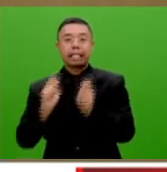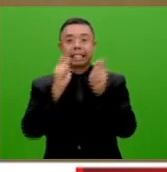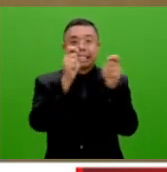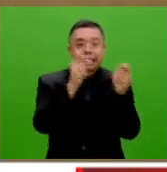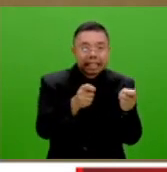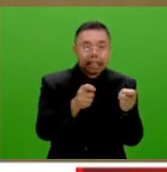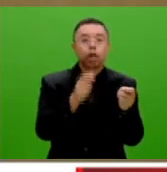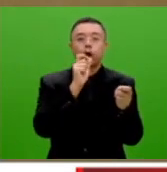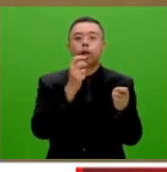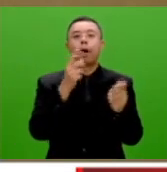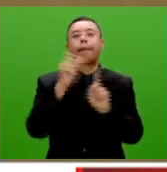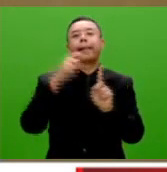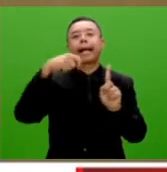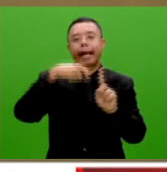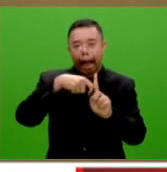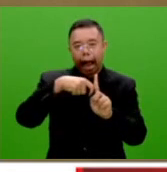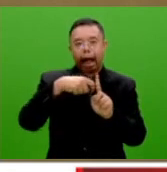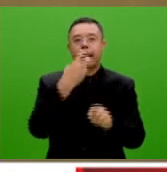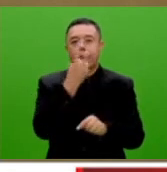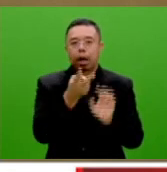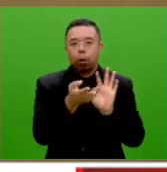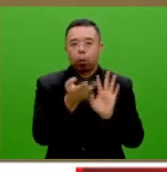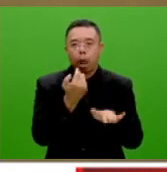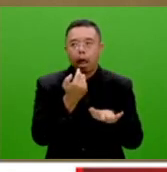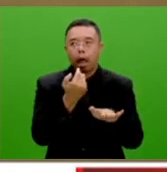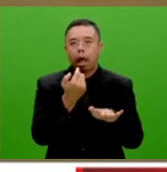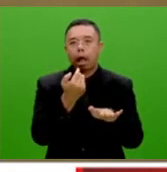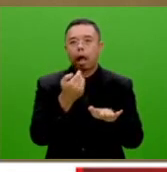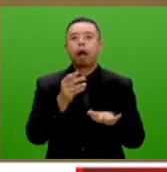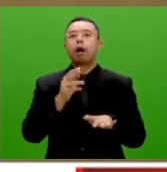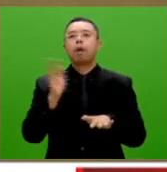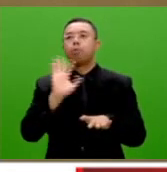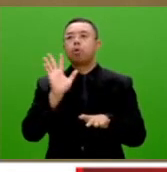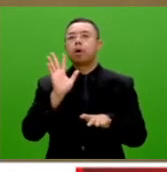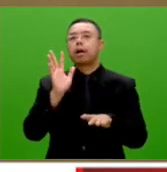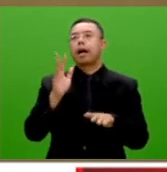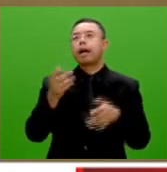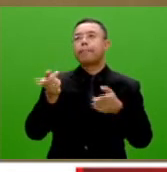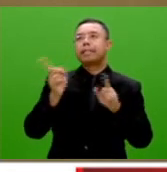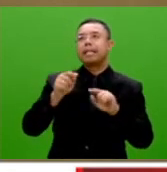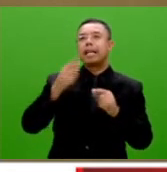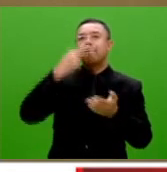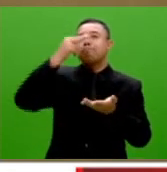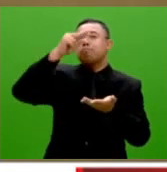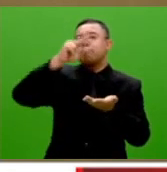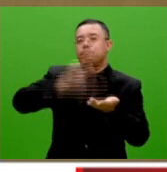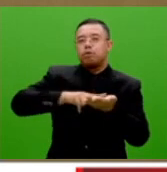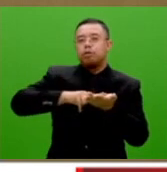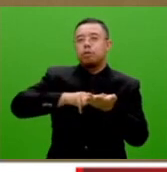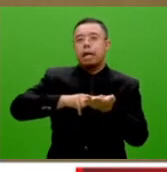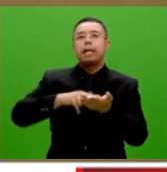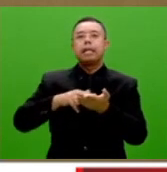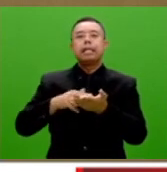pemohon peninjauan kembali tidak bersifat menentukan sehingga tidak bisa